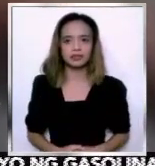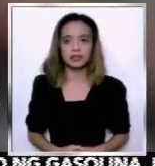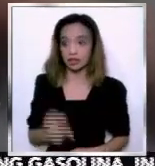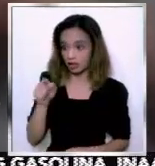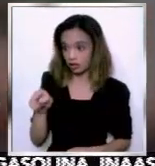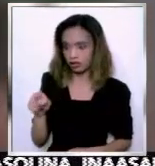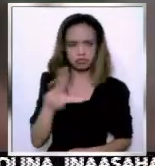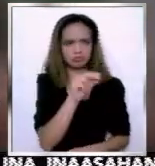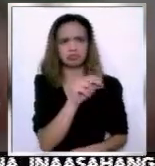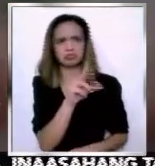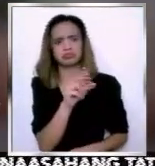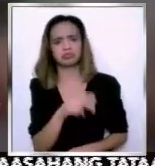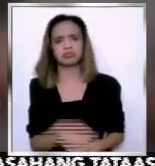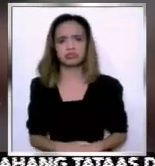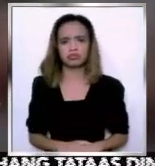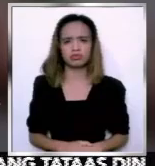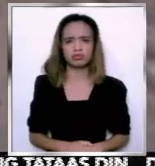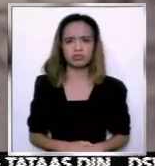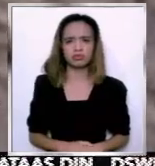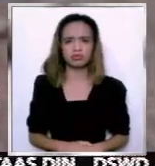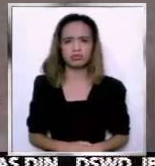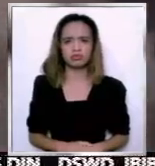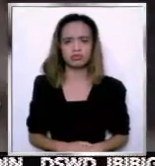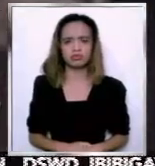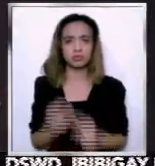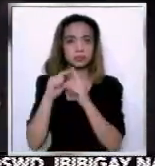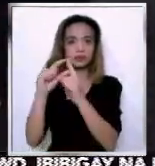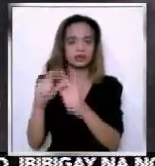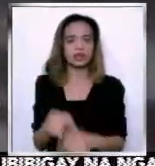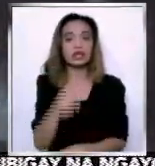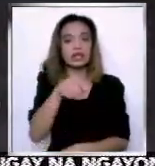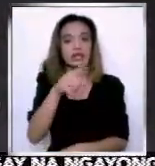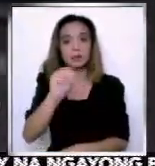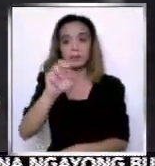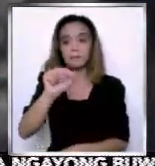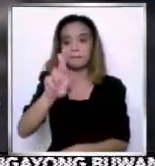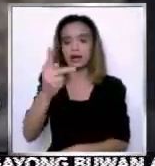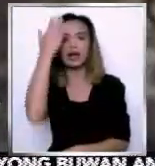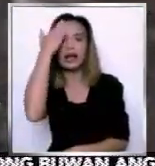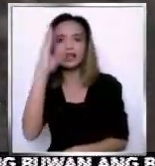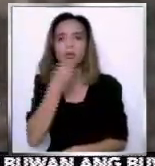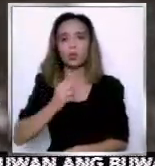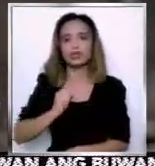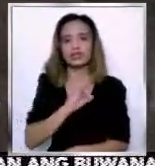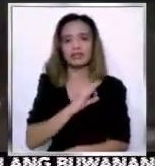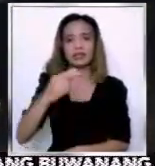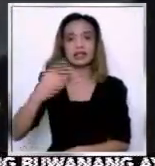po. Sino yung driver? Yung trapa ko po. Dinala ni Mark Francis Contaco ang mga tauhan ng HPG sa kanyang